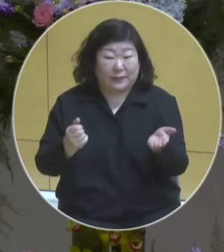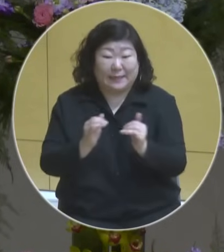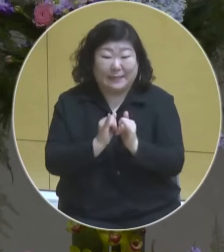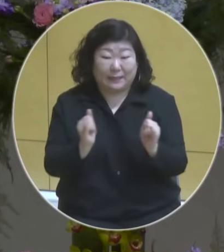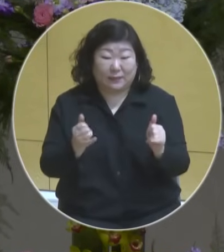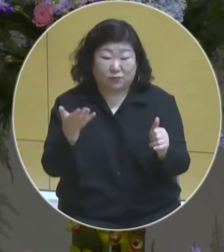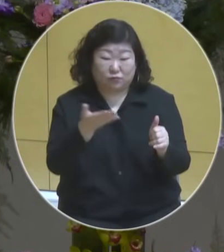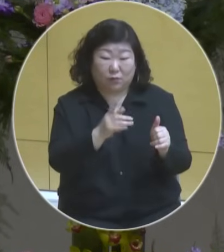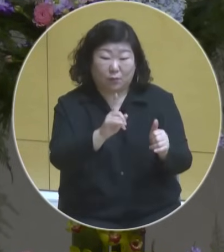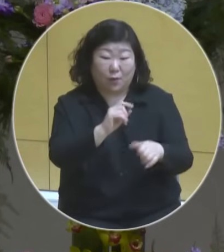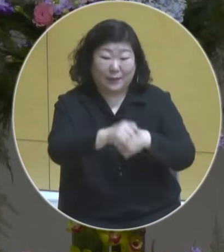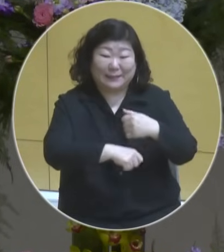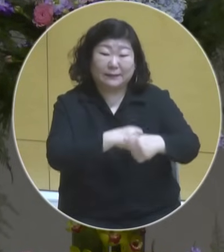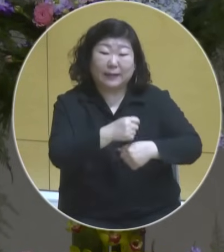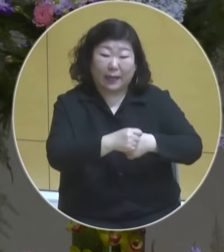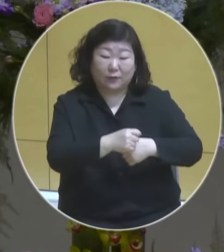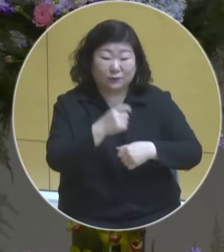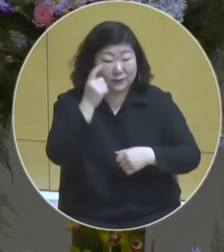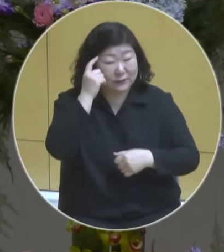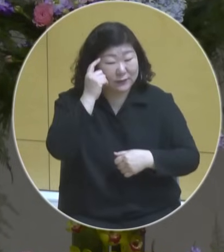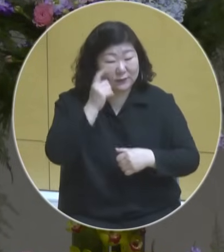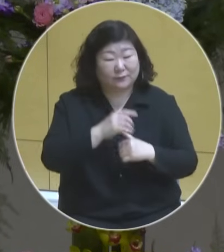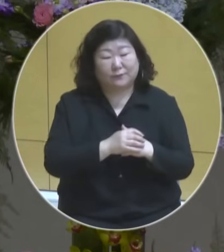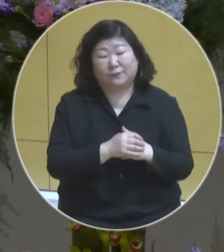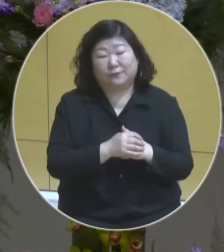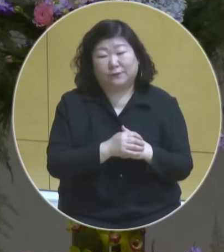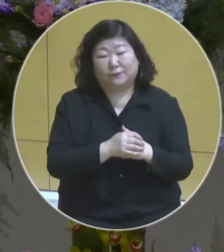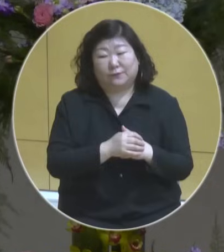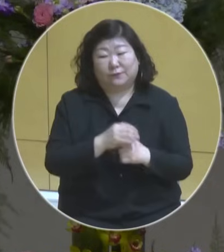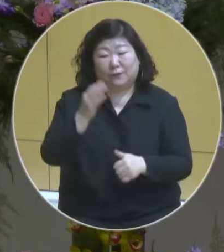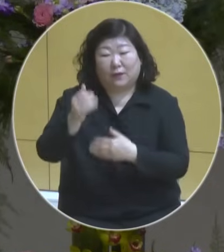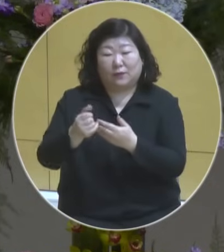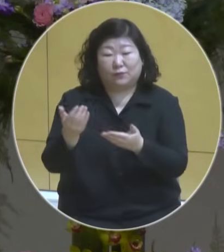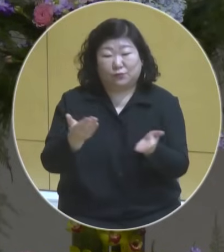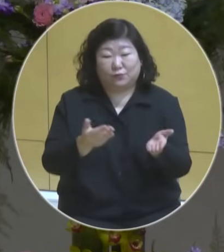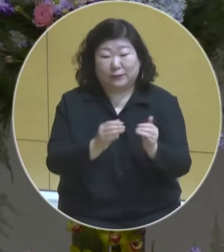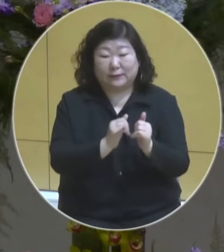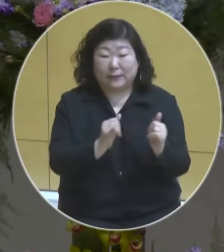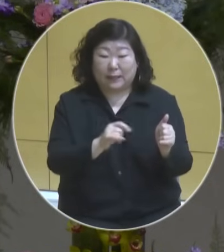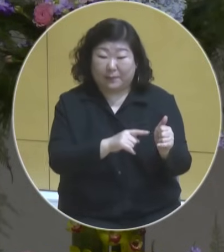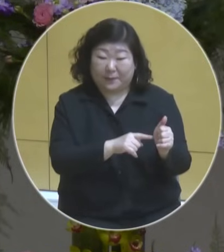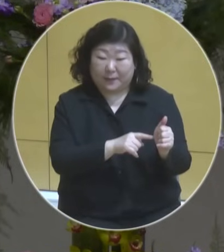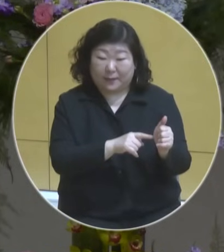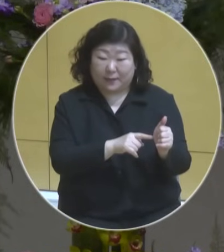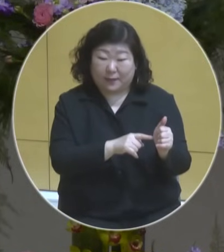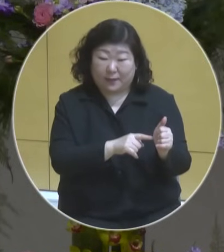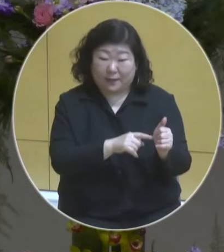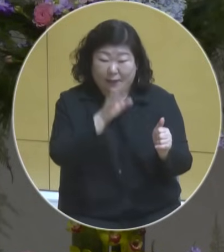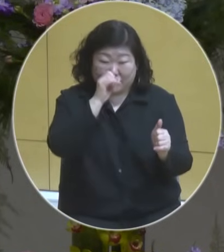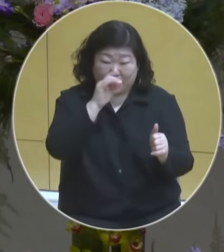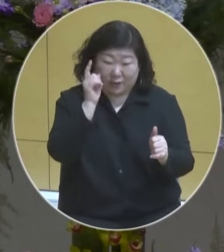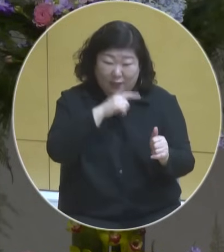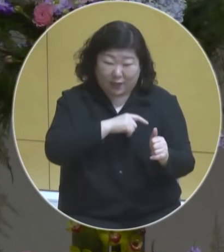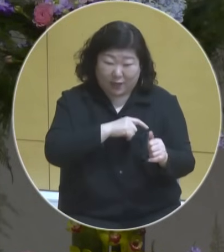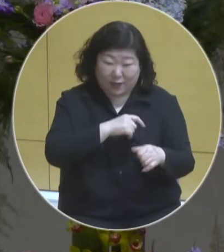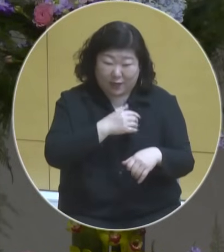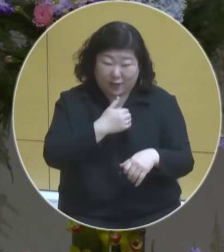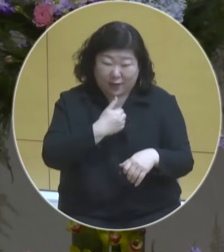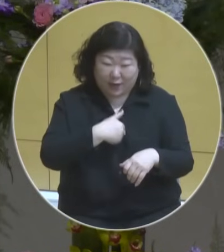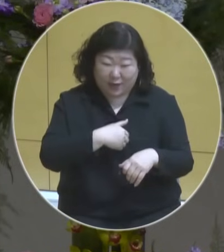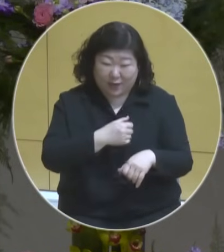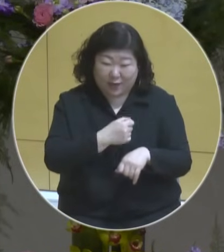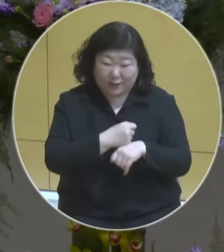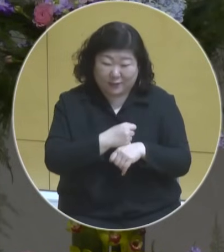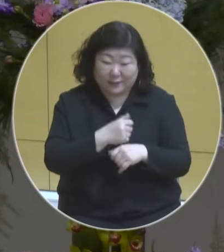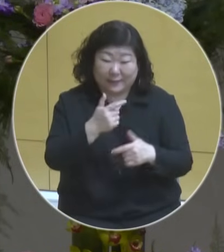지거든요 예 하나님께서이 인간에게 아담에게 선을 알게 선악을 알게 하는 나무 열매를 먹지 말라고